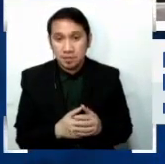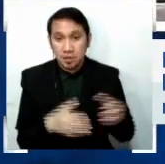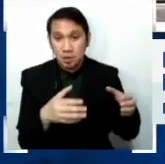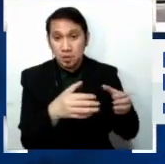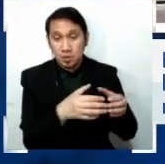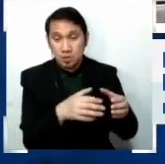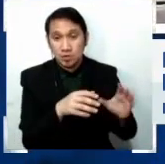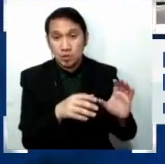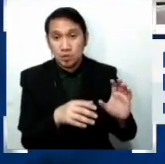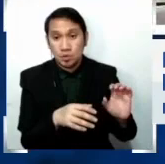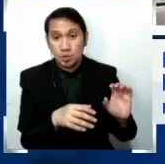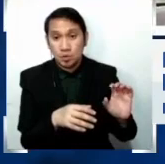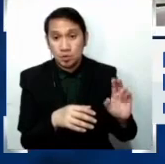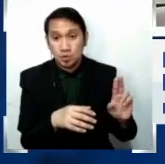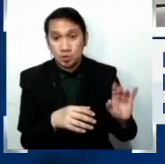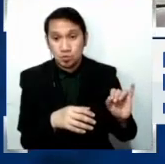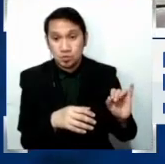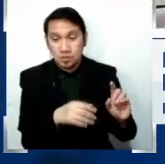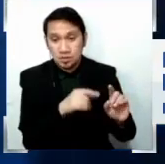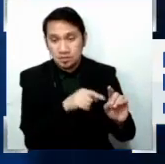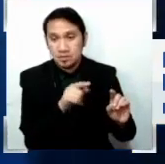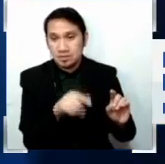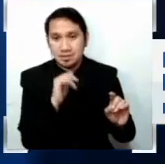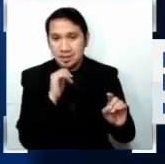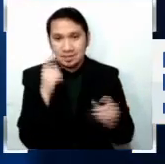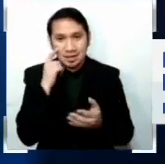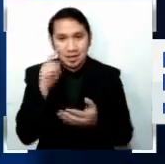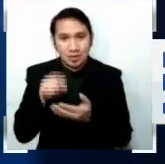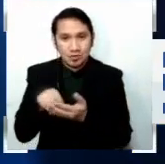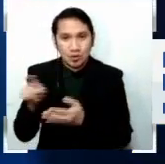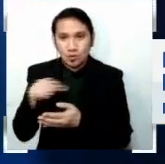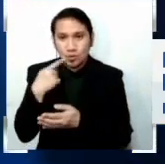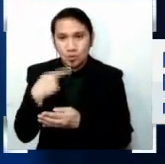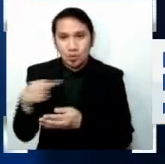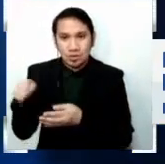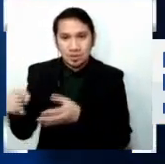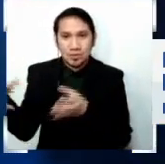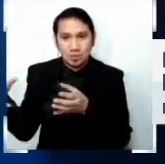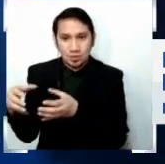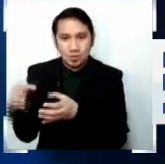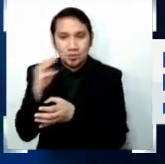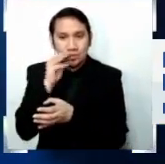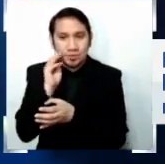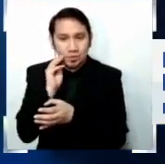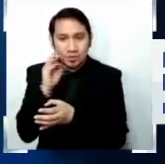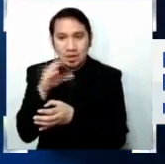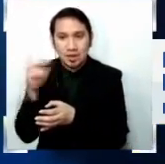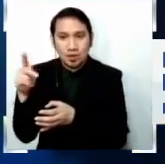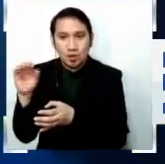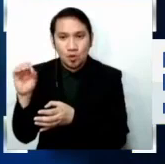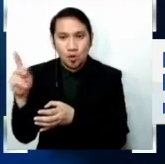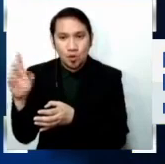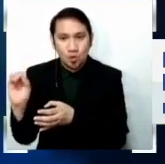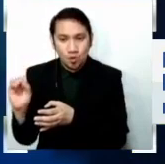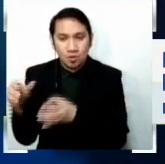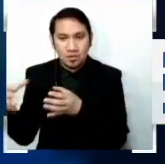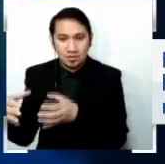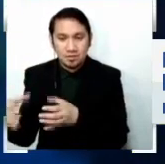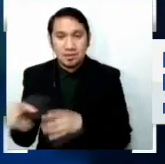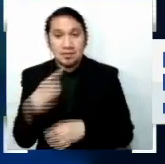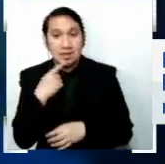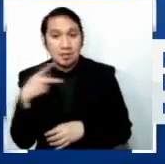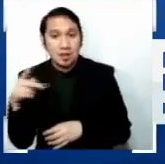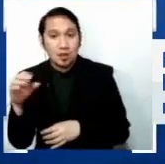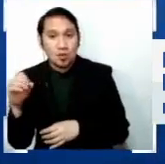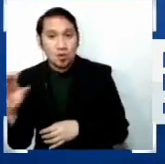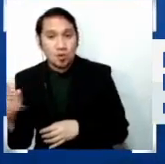COMELEC para hilingin huwag kilalanin ng grupo ni Senator Manny Pacquiao at Senator Coco Pimentel. Sabi ni Pimentel, kailangan muna niya